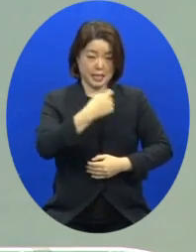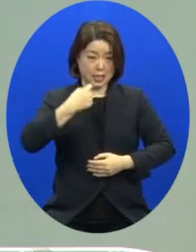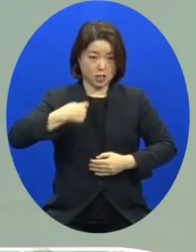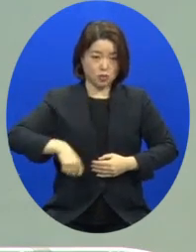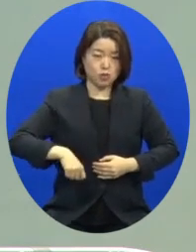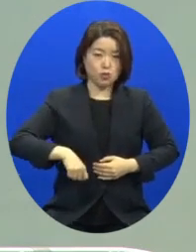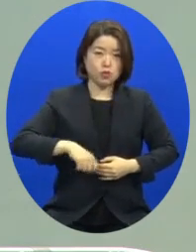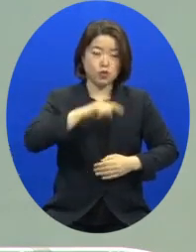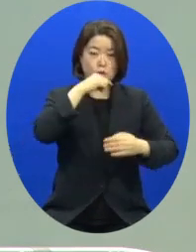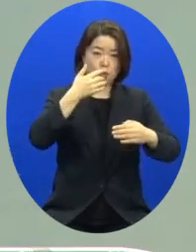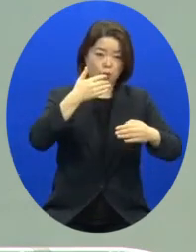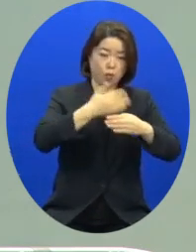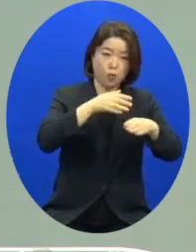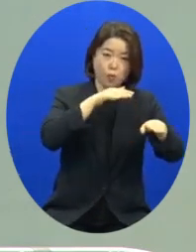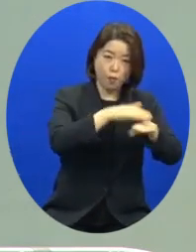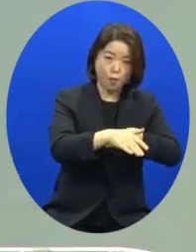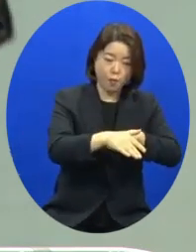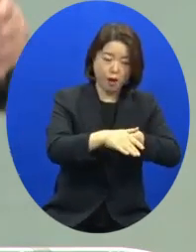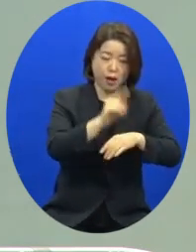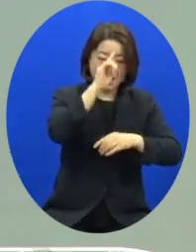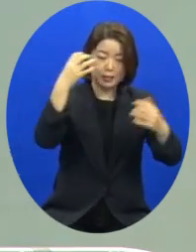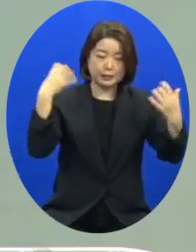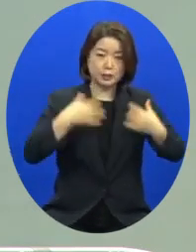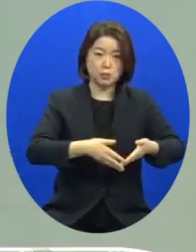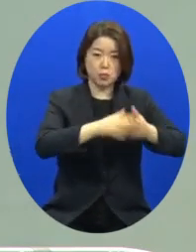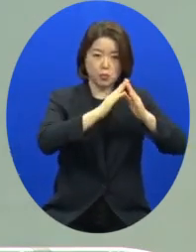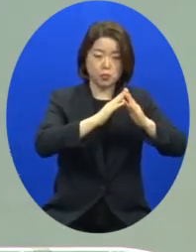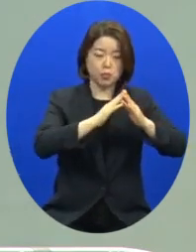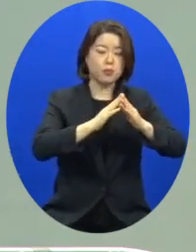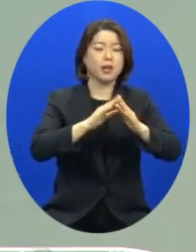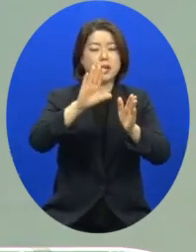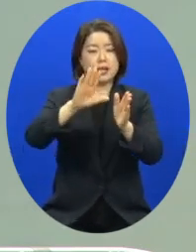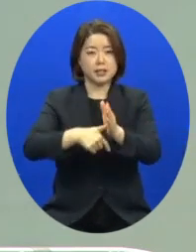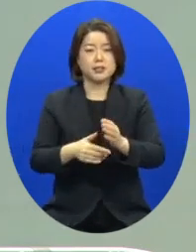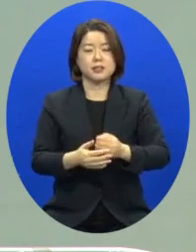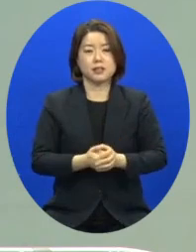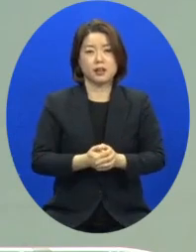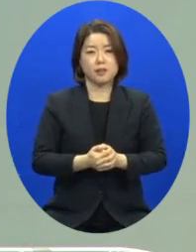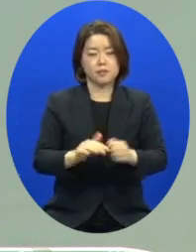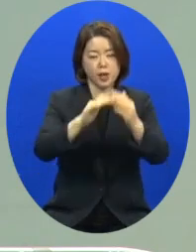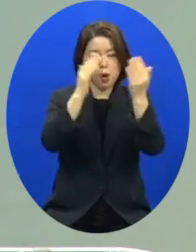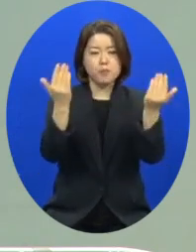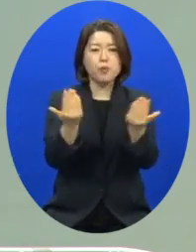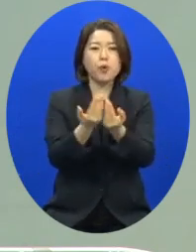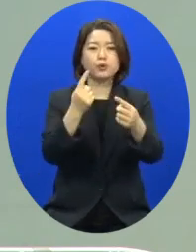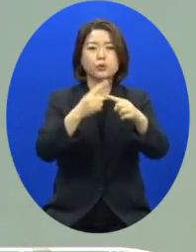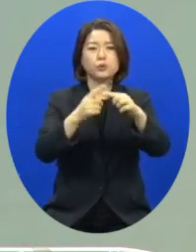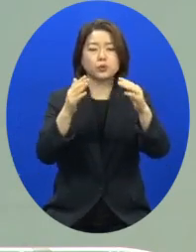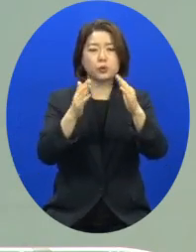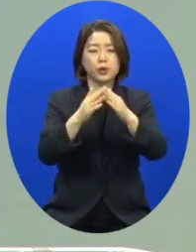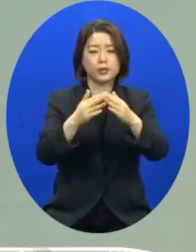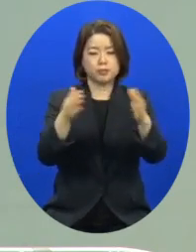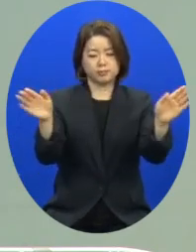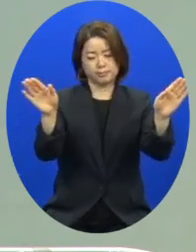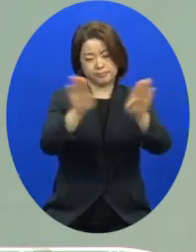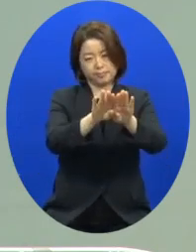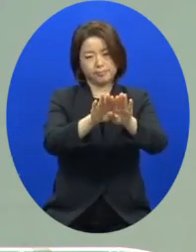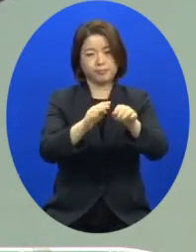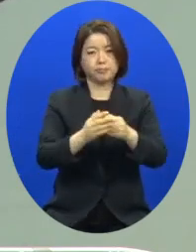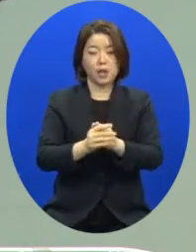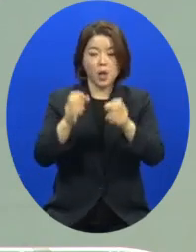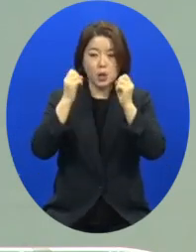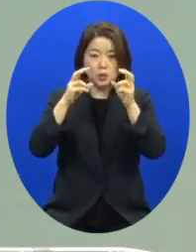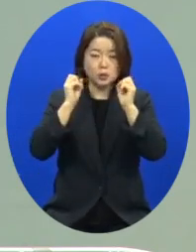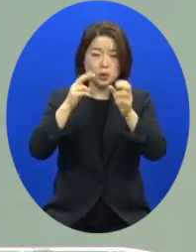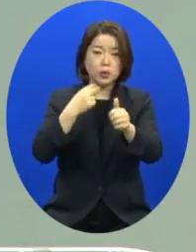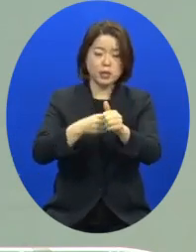정부를 세우고 중국 대륙을 장악했을 때 모든 교회는 문을 닫아야 됐습니다. 선교사님